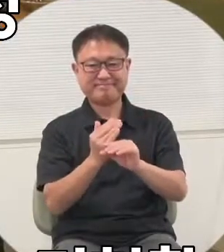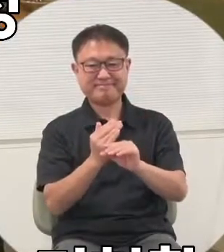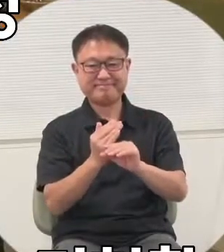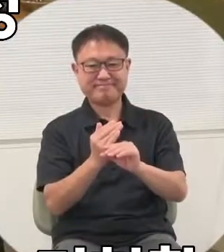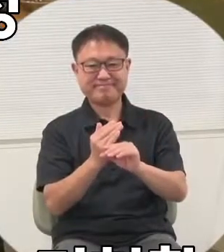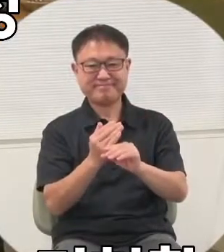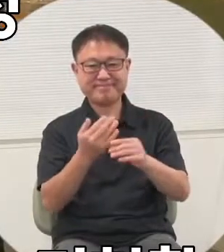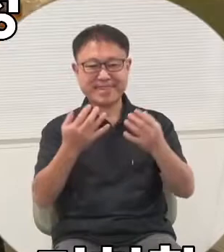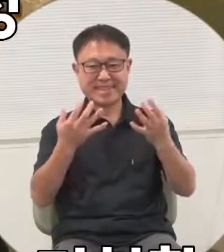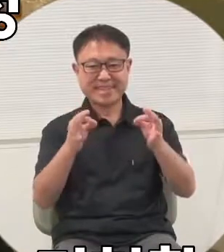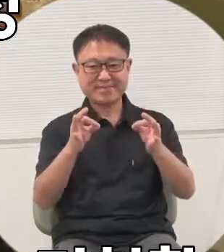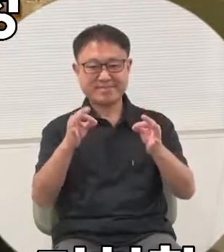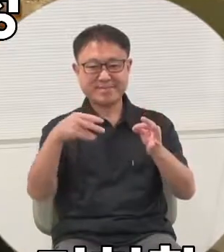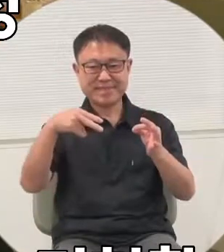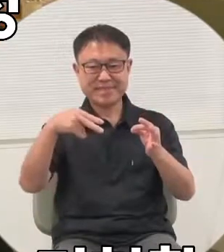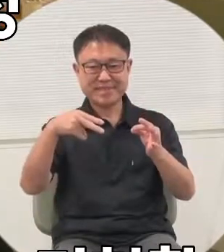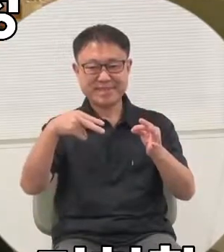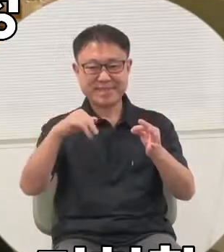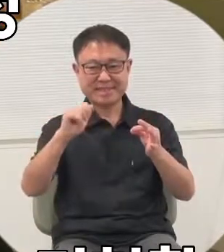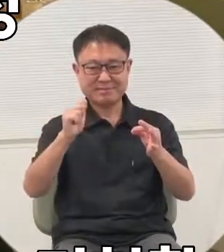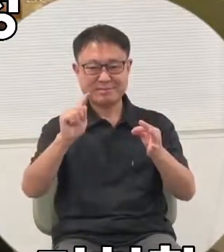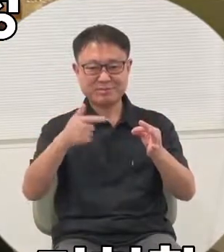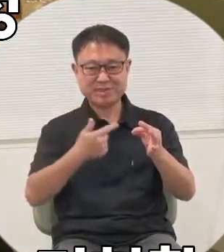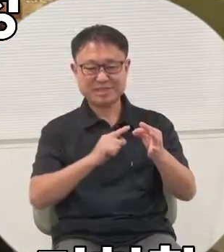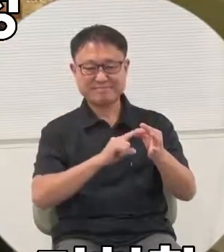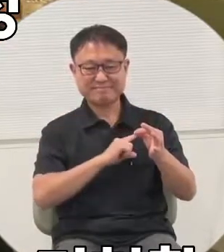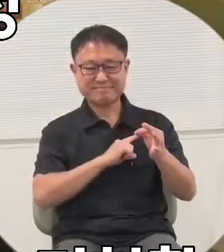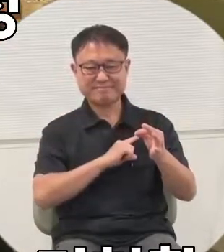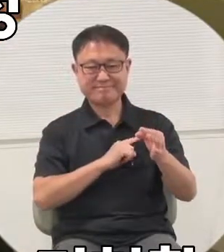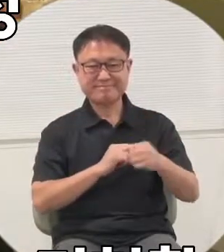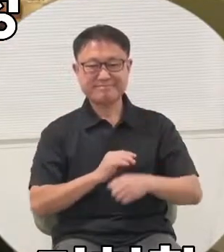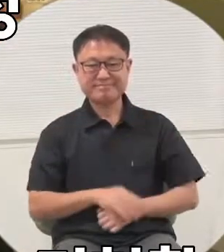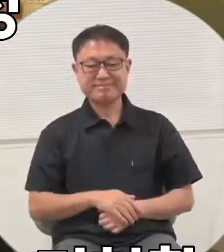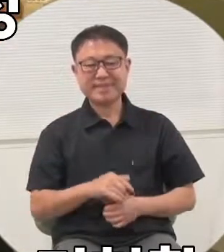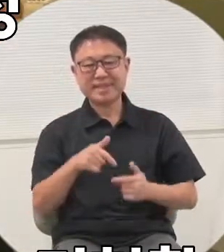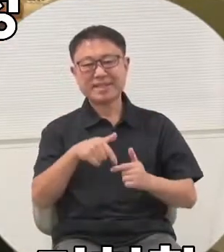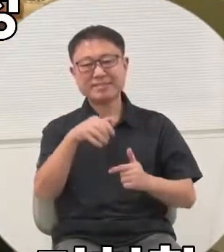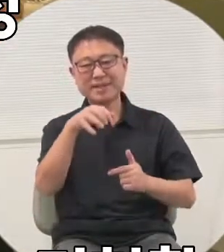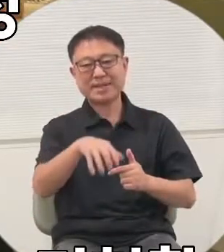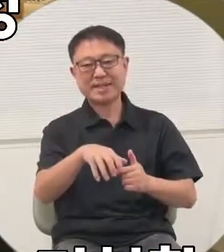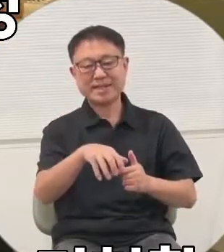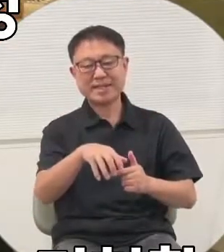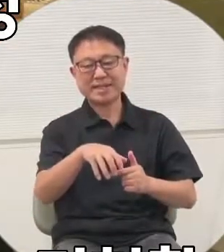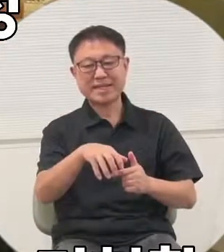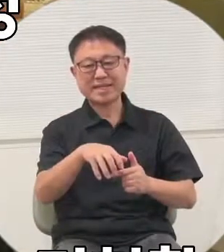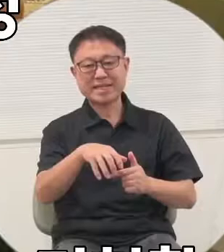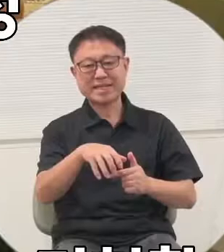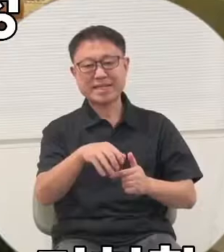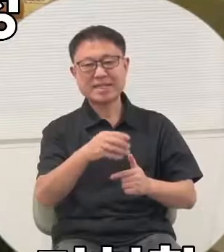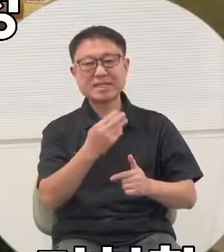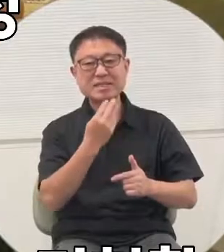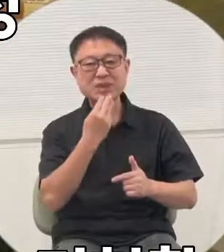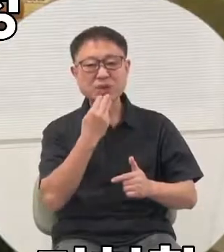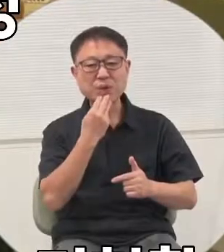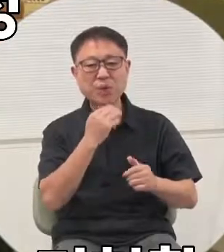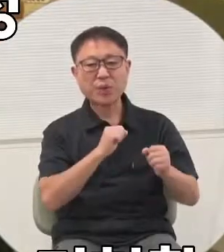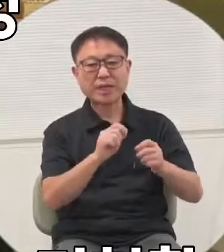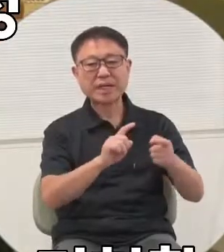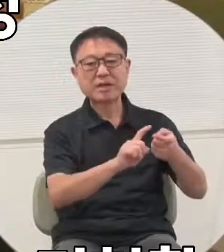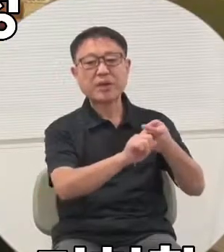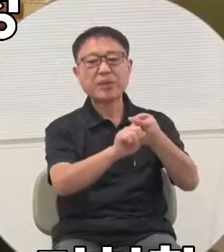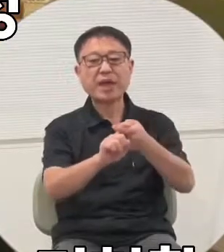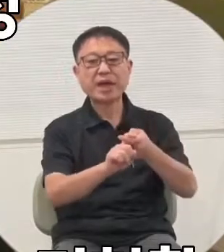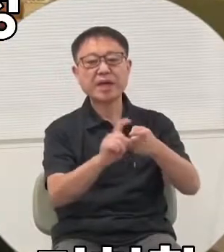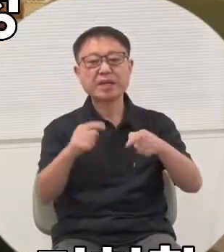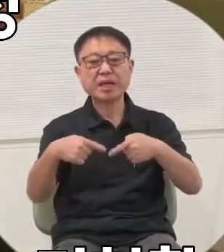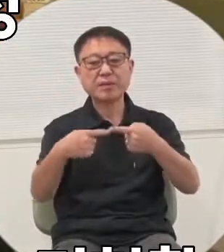활동가 김시홍이고요. 저희 강남 마을넷이 서울 마을 활동가 연대에 참여하고